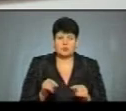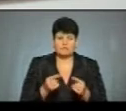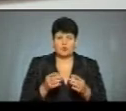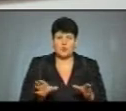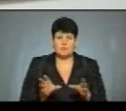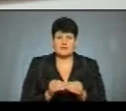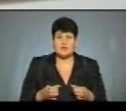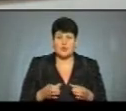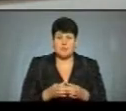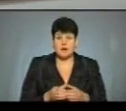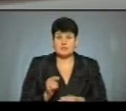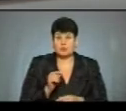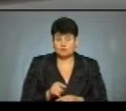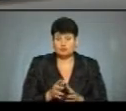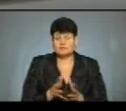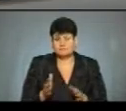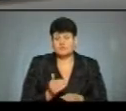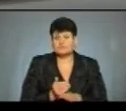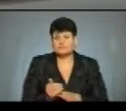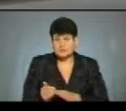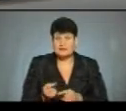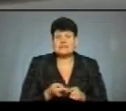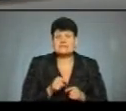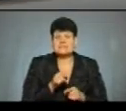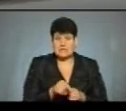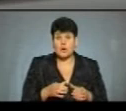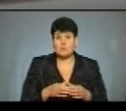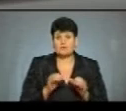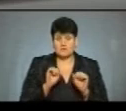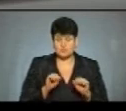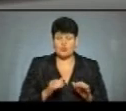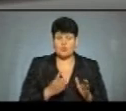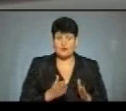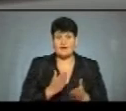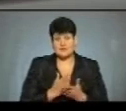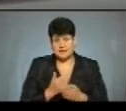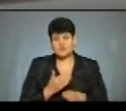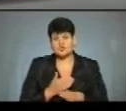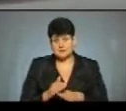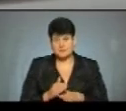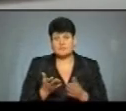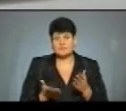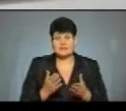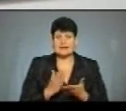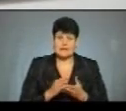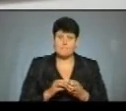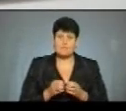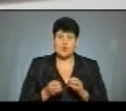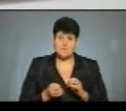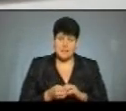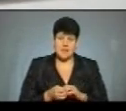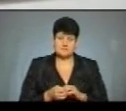об'єднаних громад. І тому лева частка цих громад, вони є спроможними, але є частина, котрих є проблеми